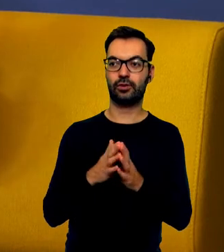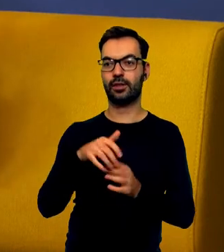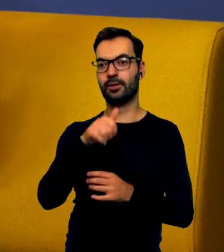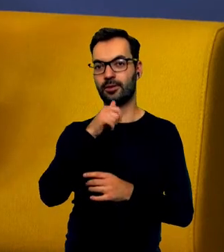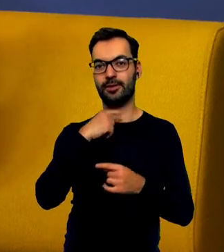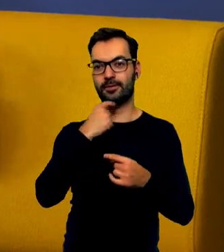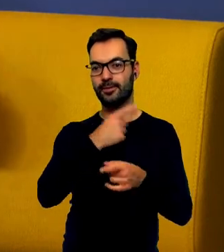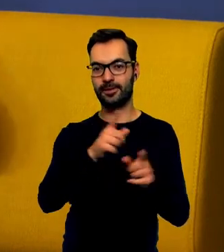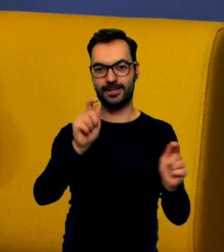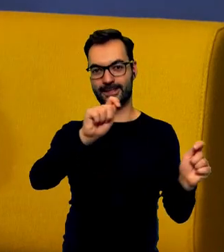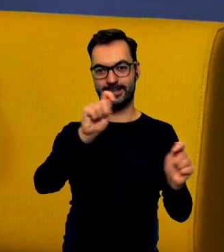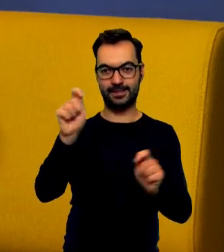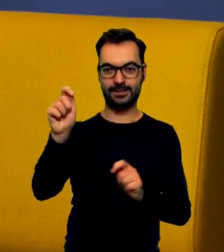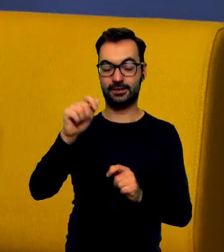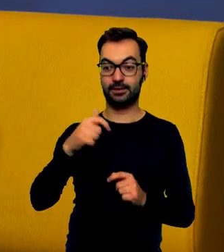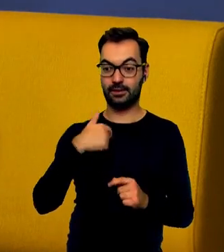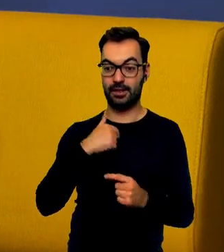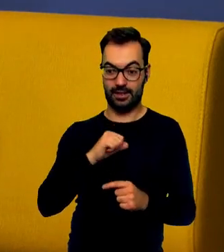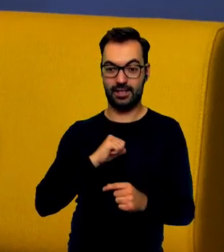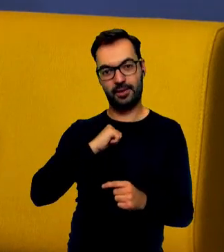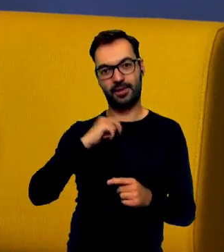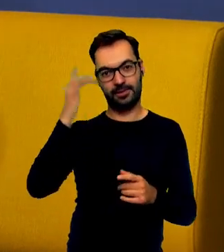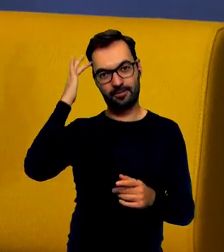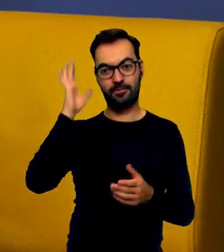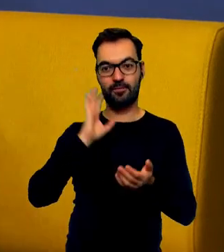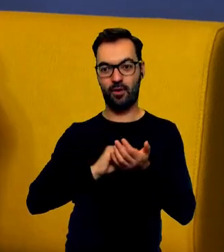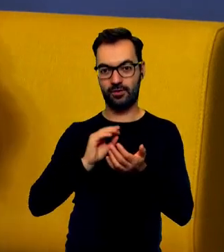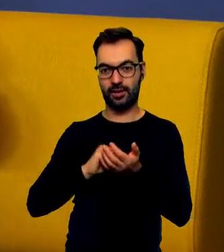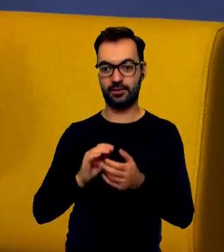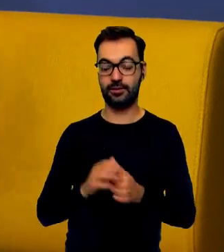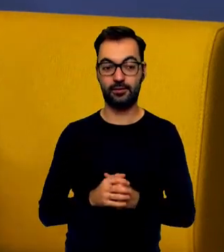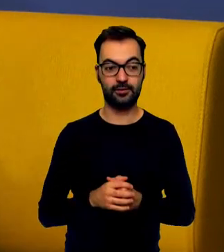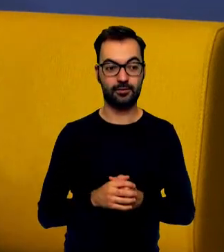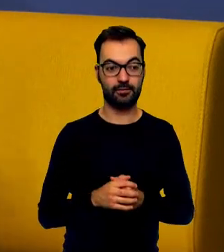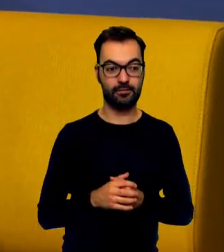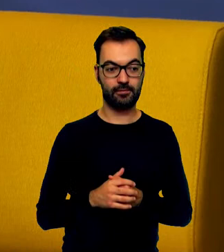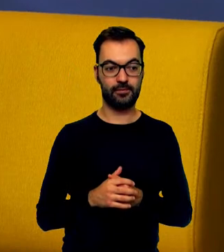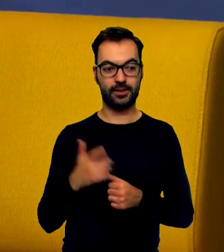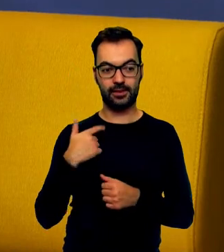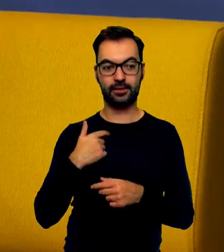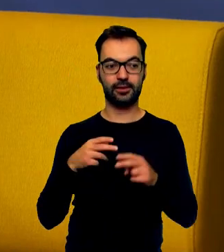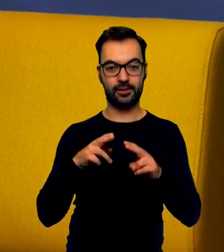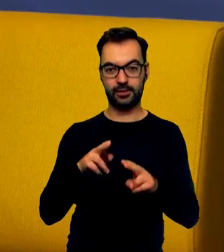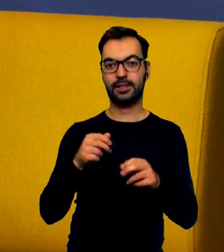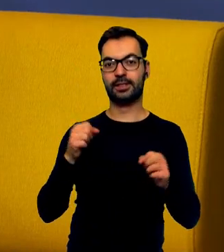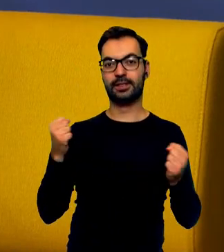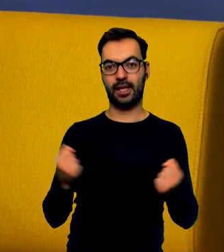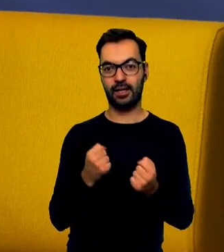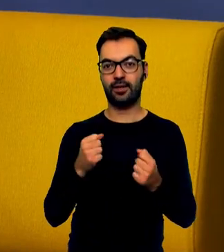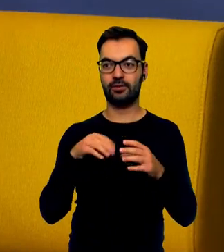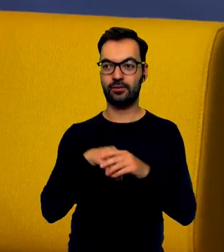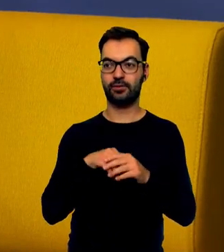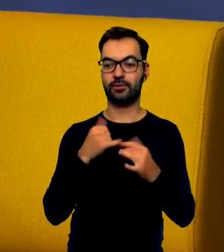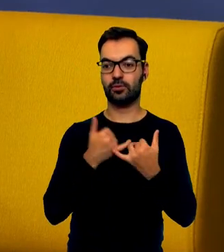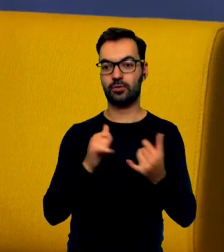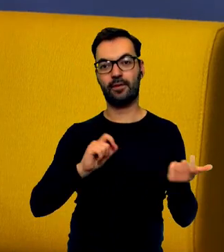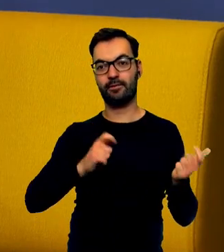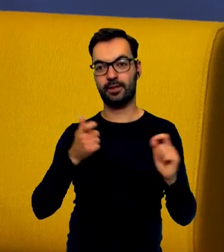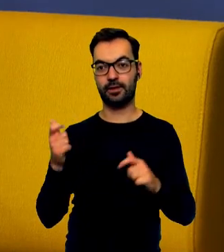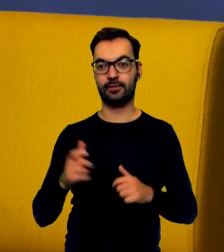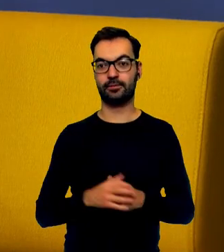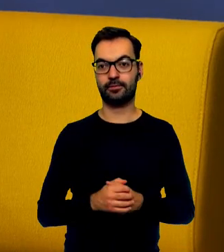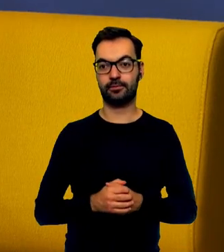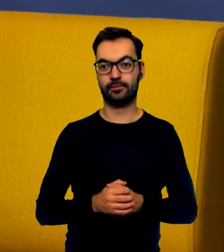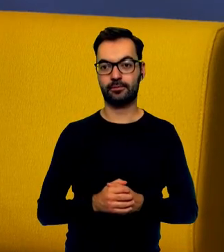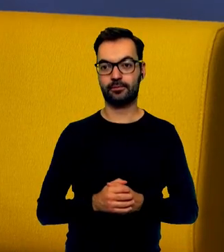powiedzieć, i ja sobie sam to mówię też, jako jednak przecież uczestnik zaangażowany też różnych wydarzeń,